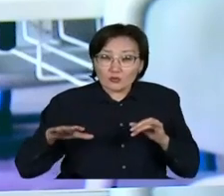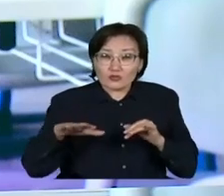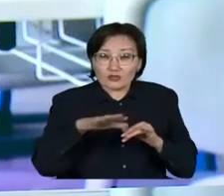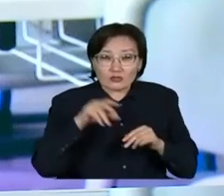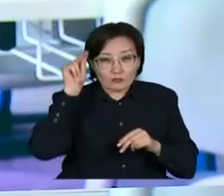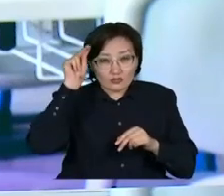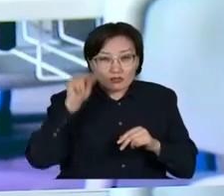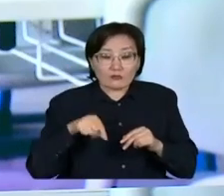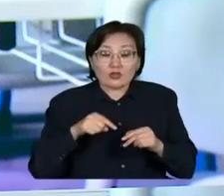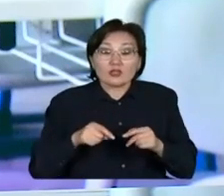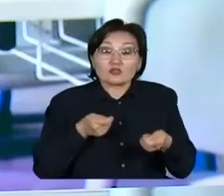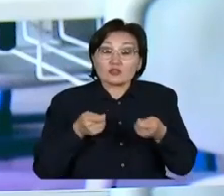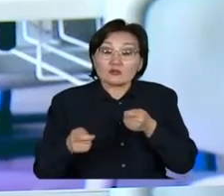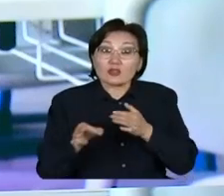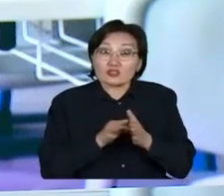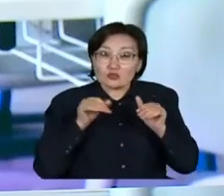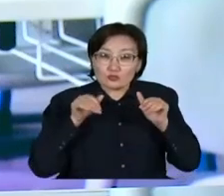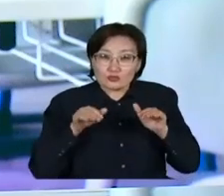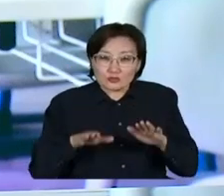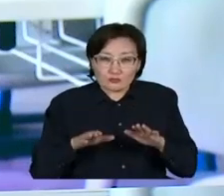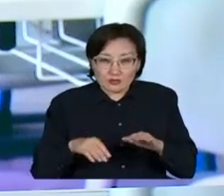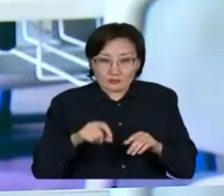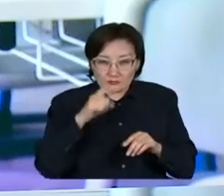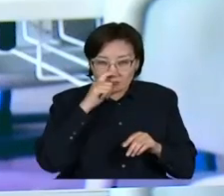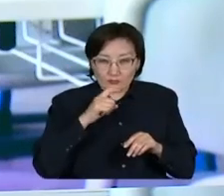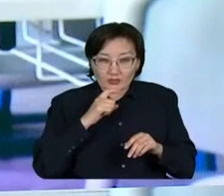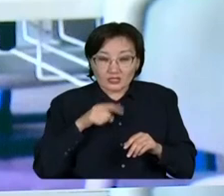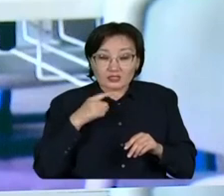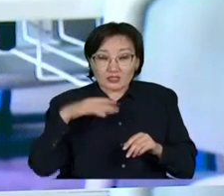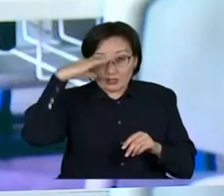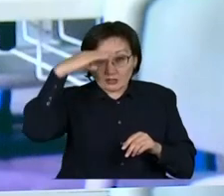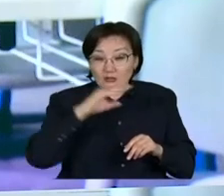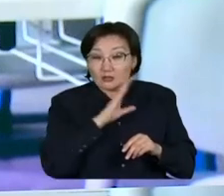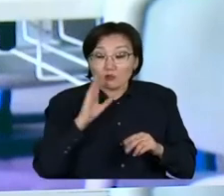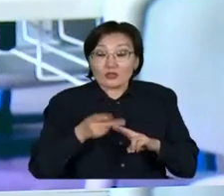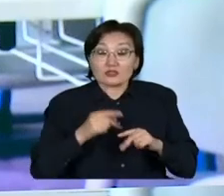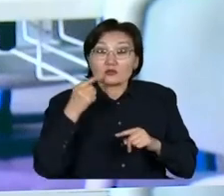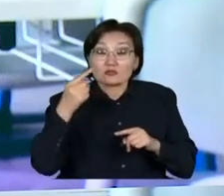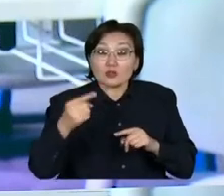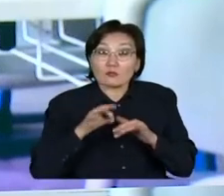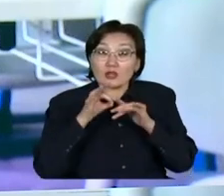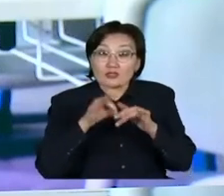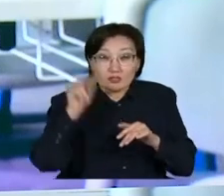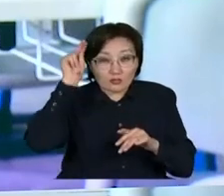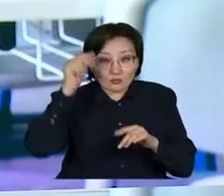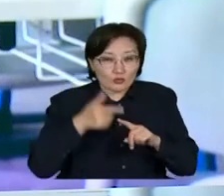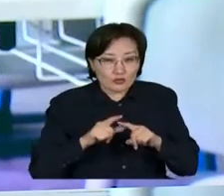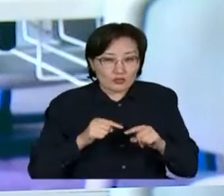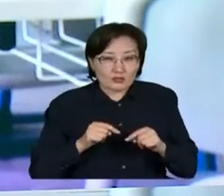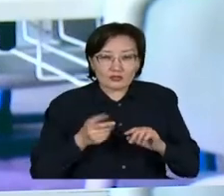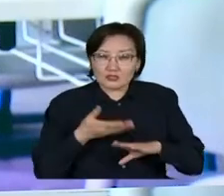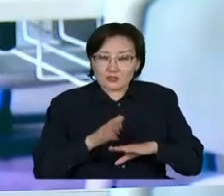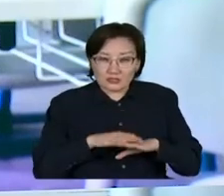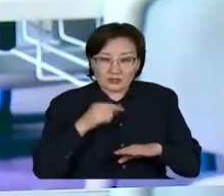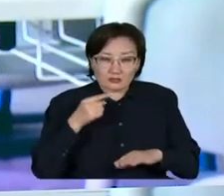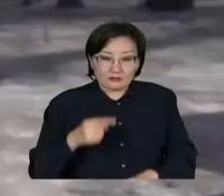Ата-аналар қауымы басшылықтың аяқ асты шешімі төбемізден жай түсіргендей болды деп ашулы. Себебі алысқа қатынап оқудың машақаты көп дейді.